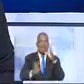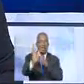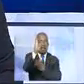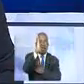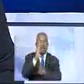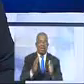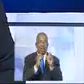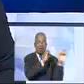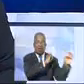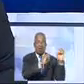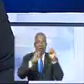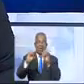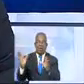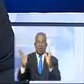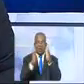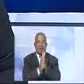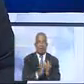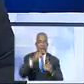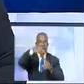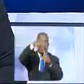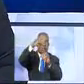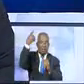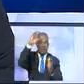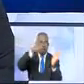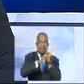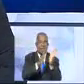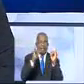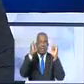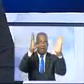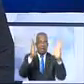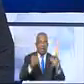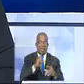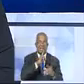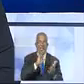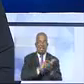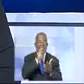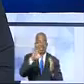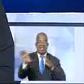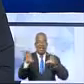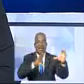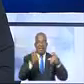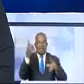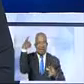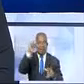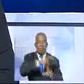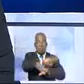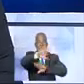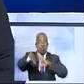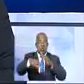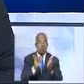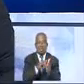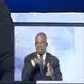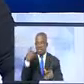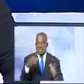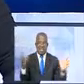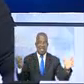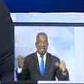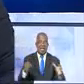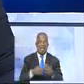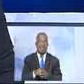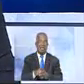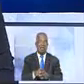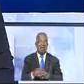une prière spéciale pour l'école ivoirienne. Elle a été formulée à l'endroit de tous les acteurs du système éducatif pour une année